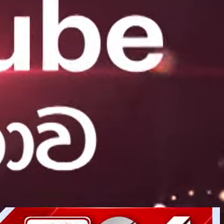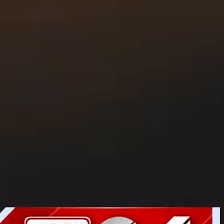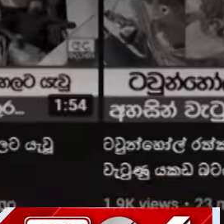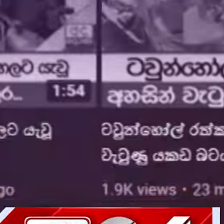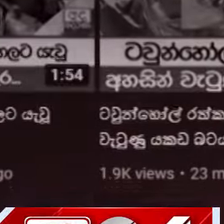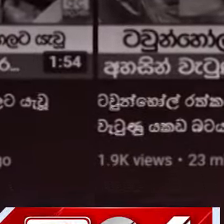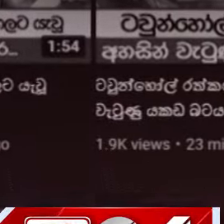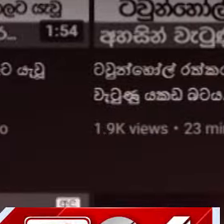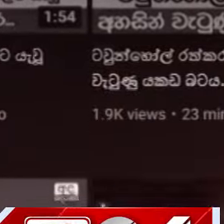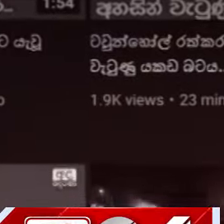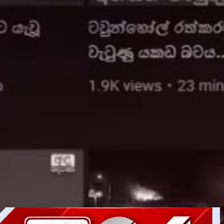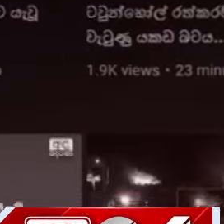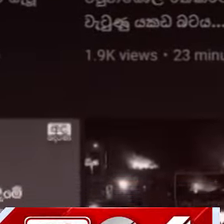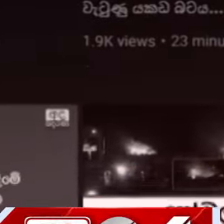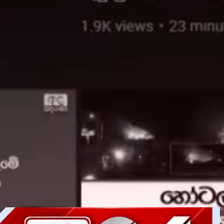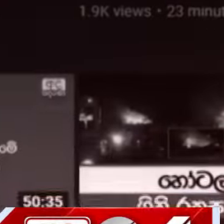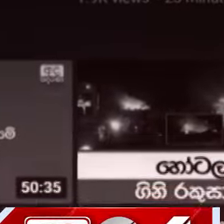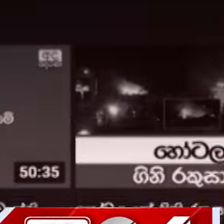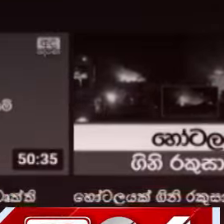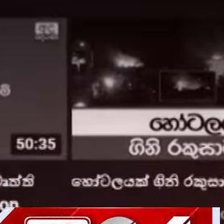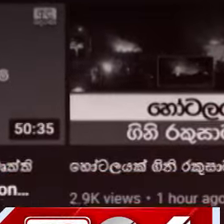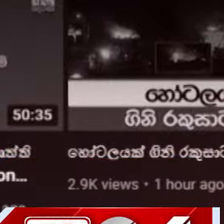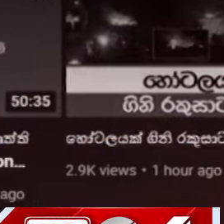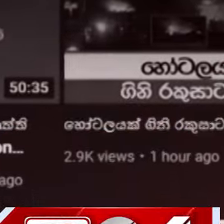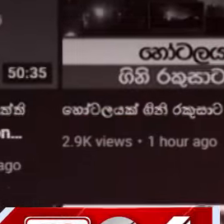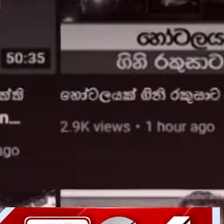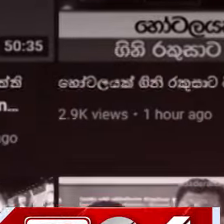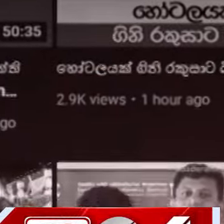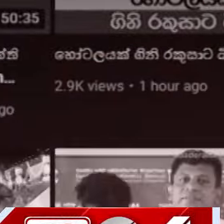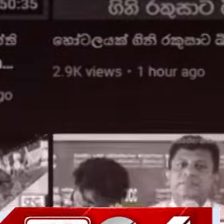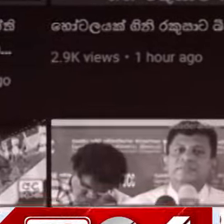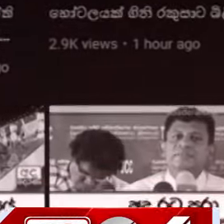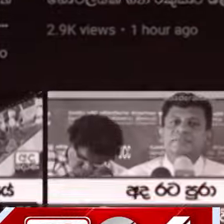නාලිකාව YouTube අද දෙරණ දැන්ම subscribe කරන්න.